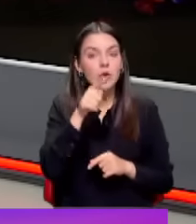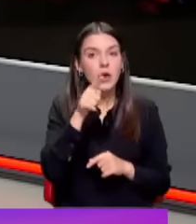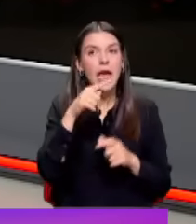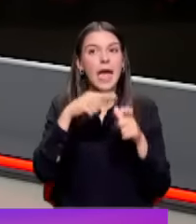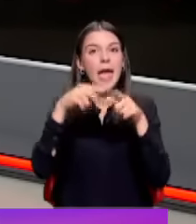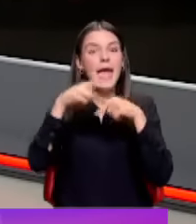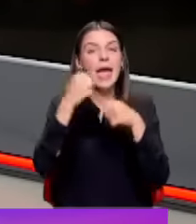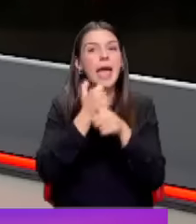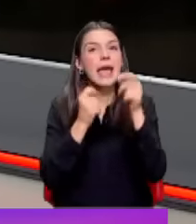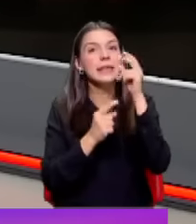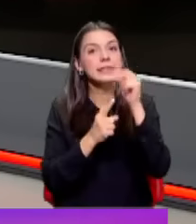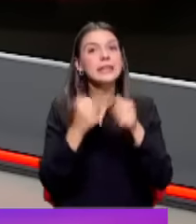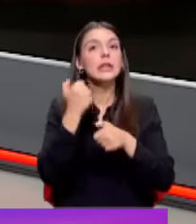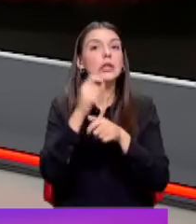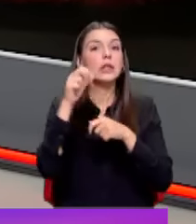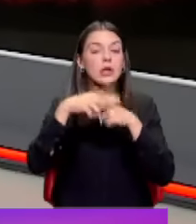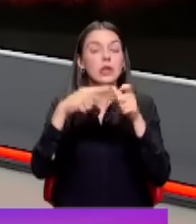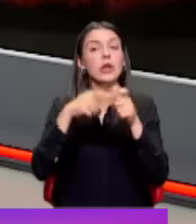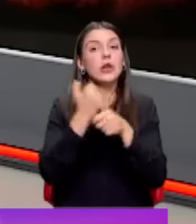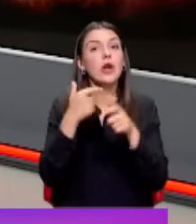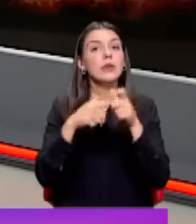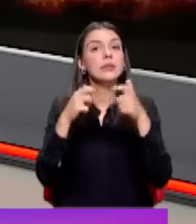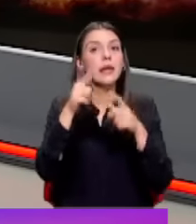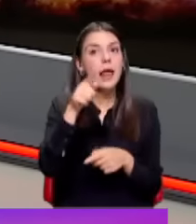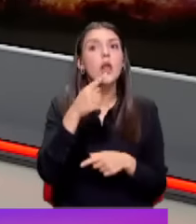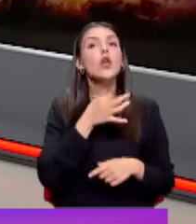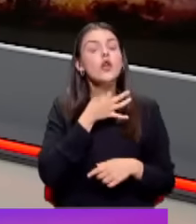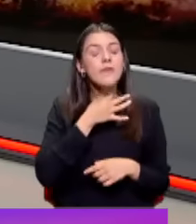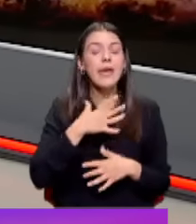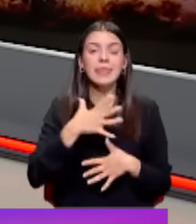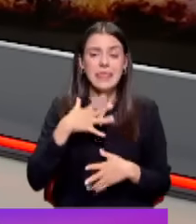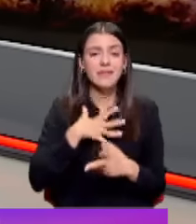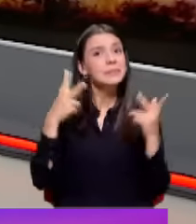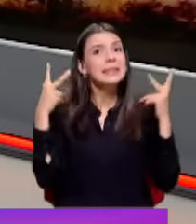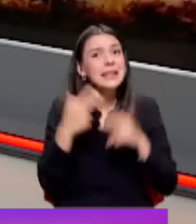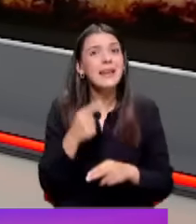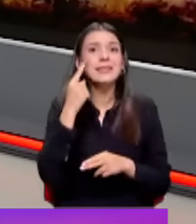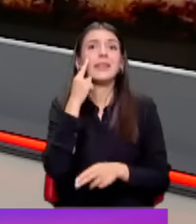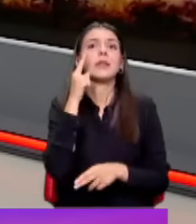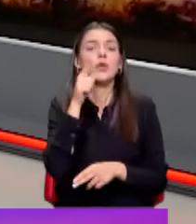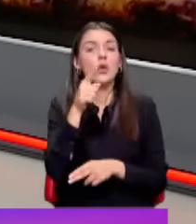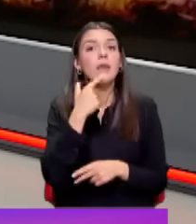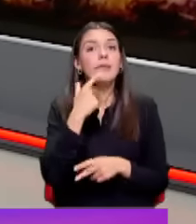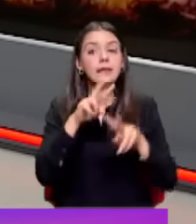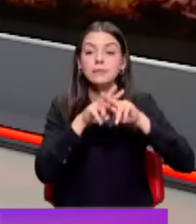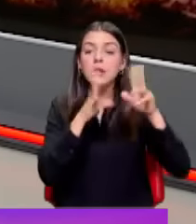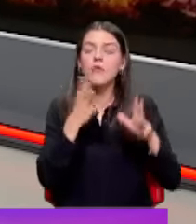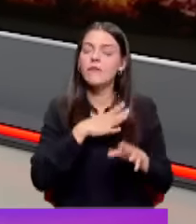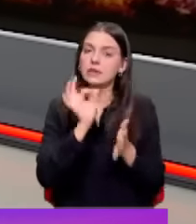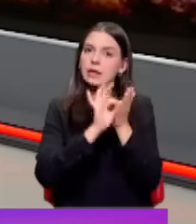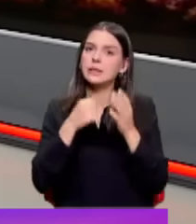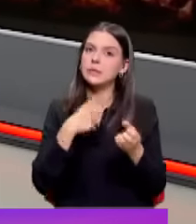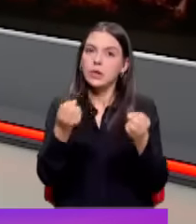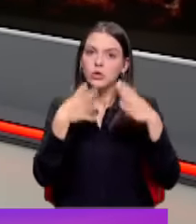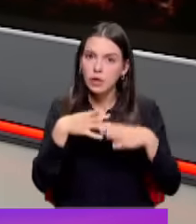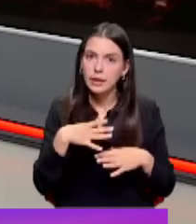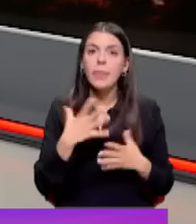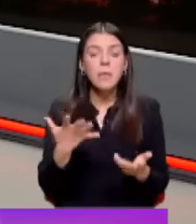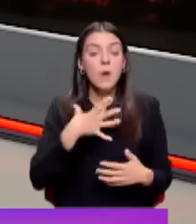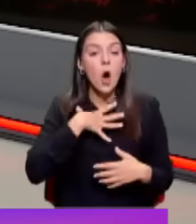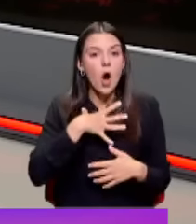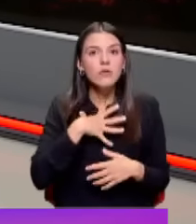şeklindedir. Lütfen nefesimiz kesildi dediğiniz başlıkları bize yazın, gönderin. Tabii ki oksijen kaynağımız, ormanlarımız